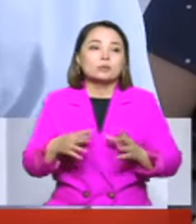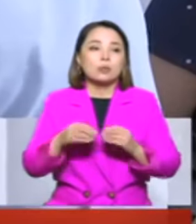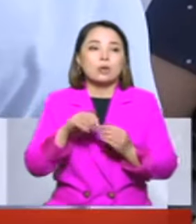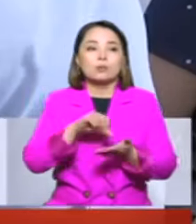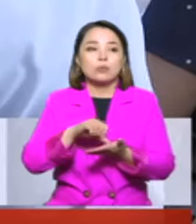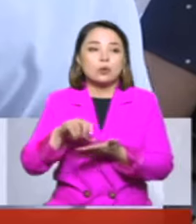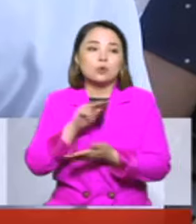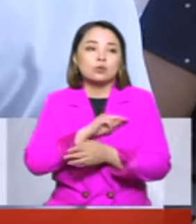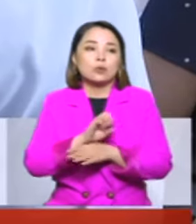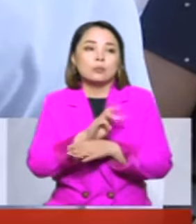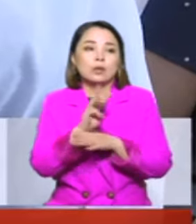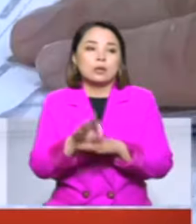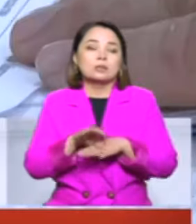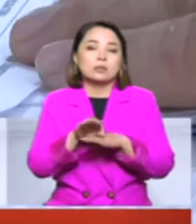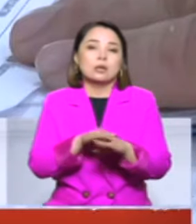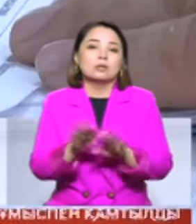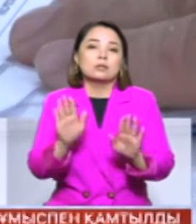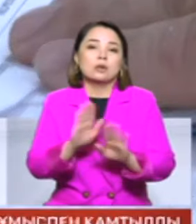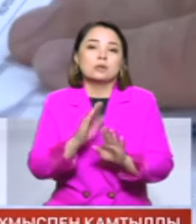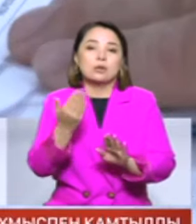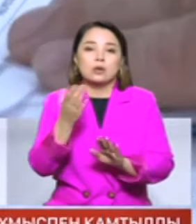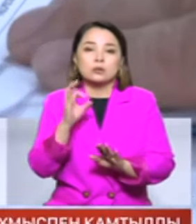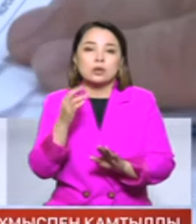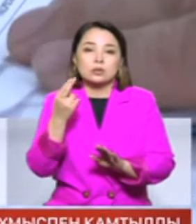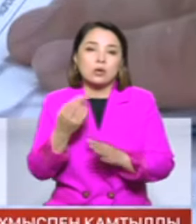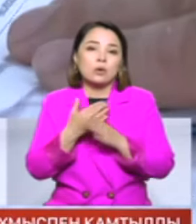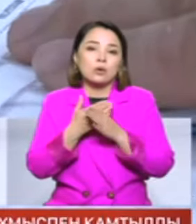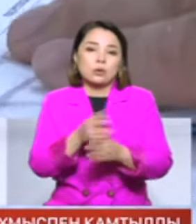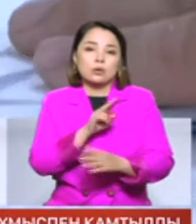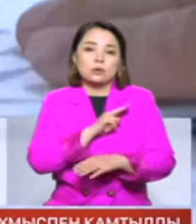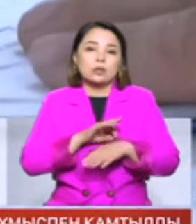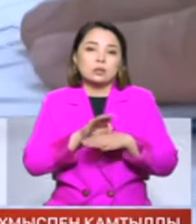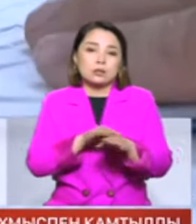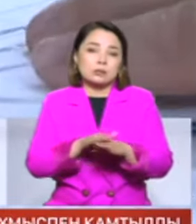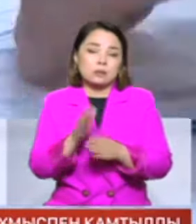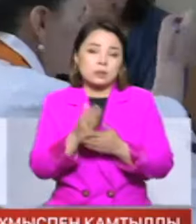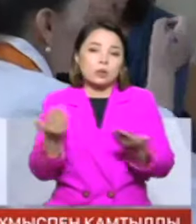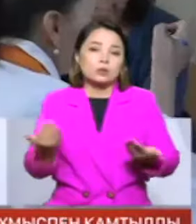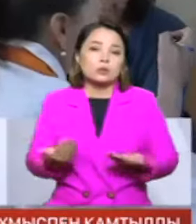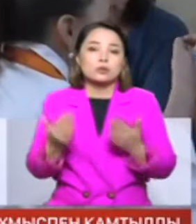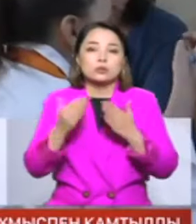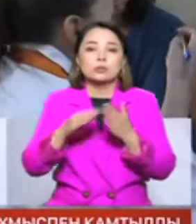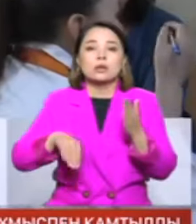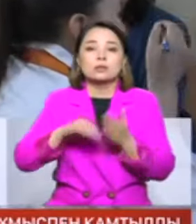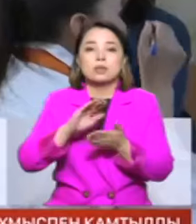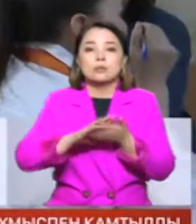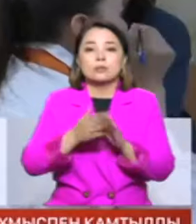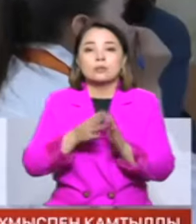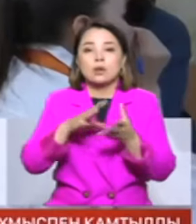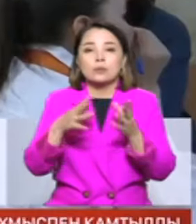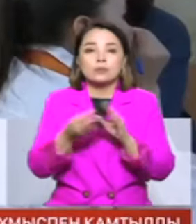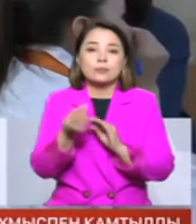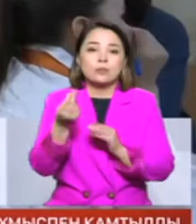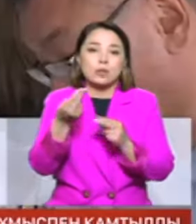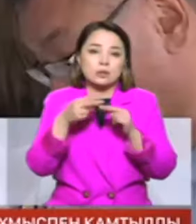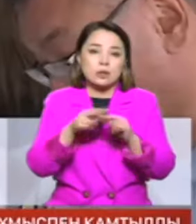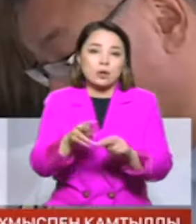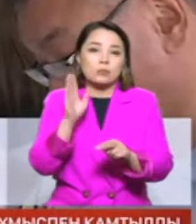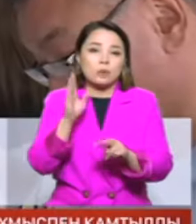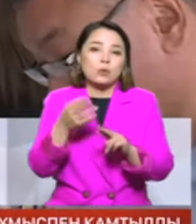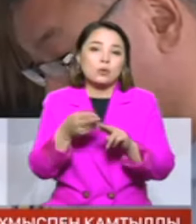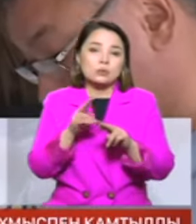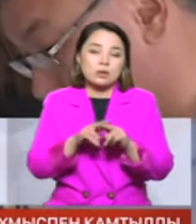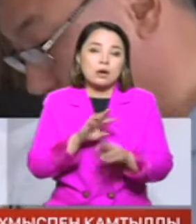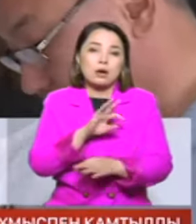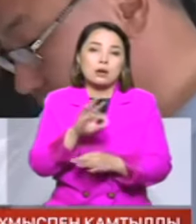мүшелері жұмыспен қамтылып қана қоймай, түрлі әлеуметтік қолдауға ие болады. Және тұрғын үй сатып алуға да белгілі мөлшерде қаржы беріледі. Міне